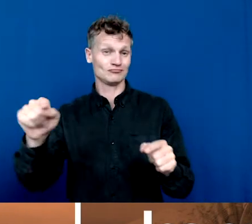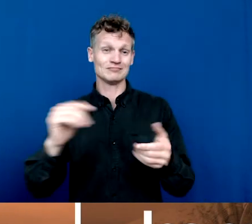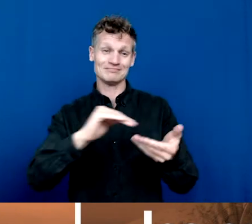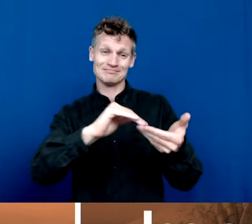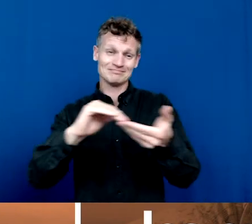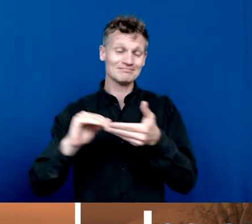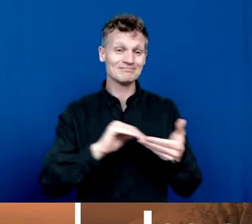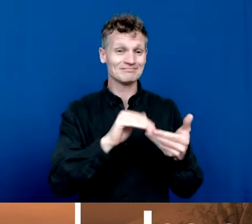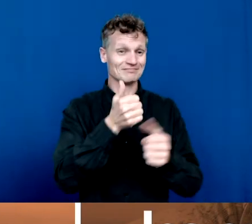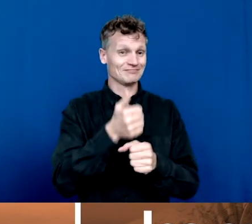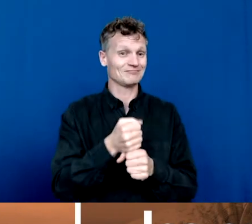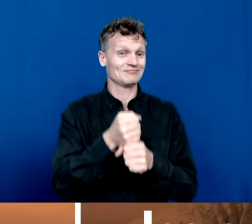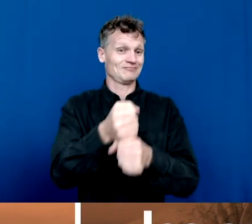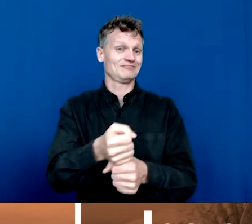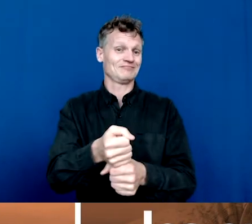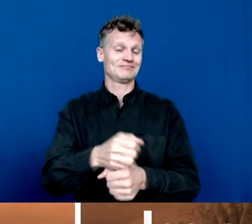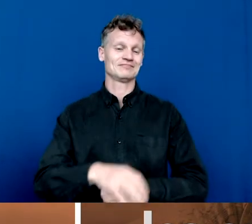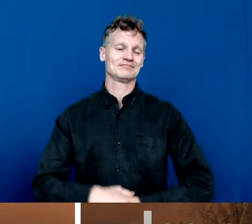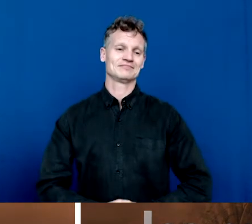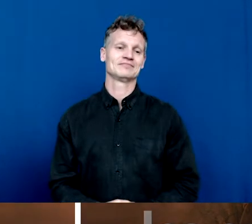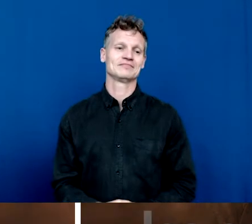organisations représentatives.